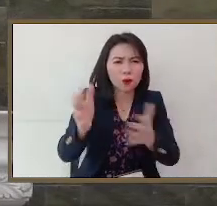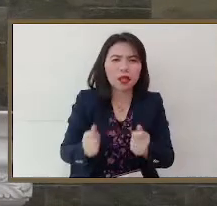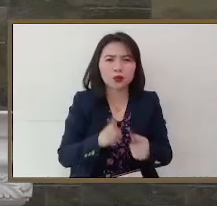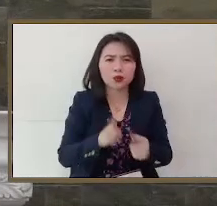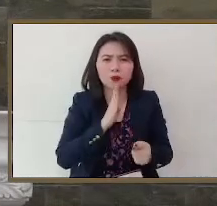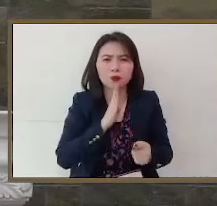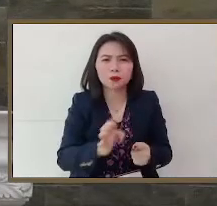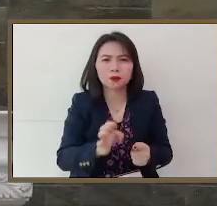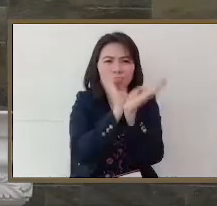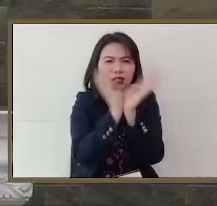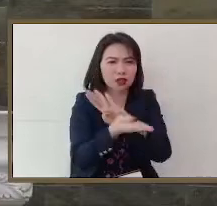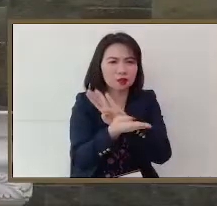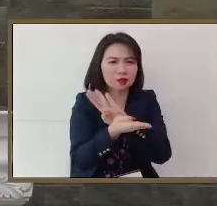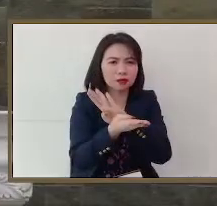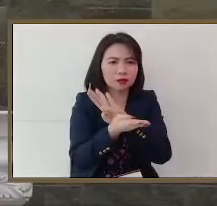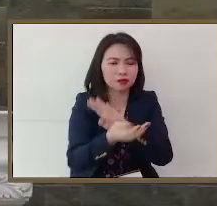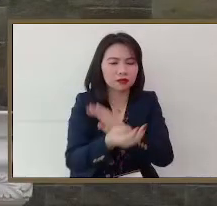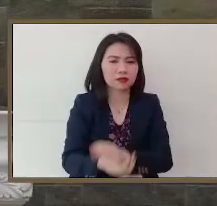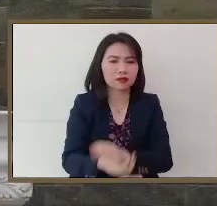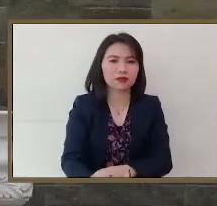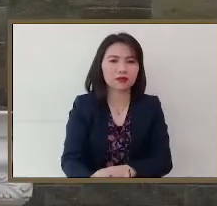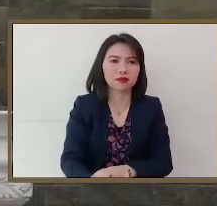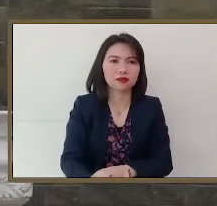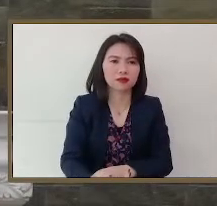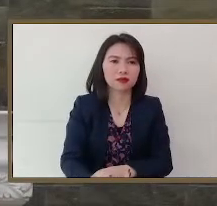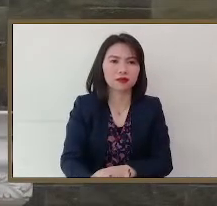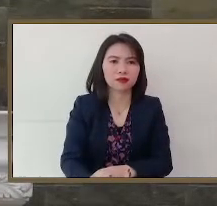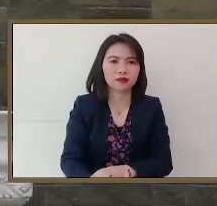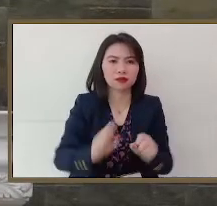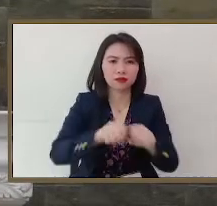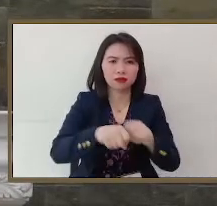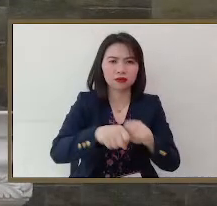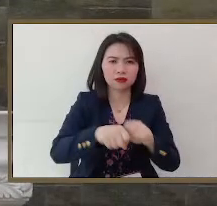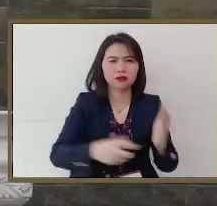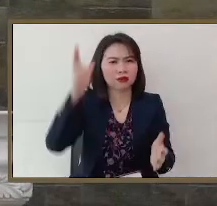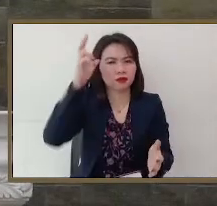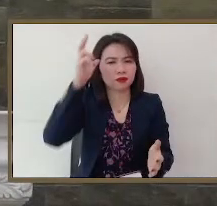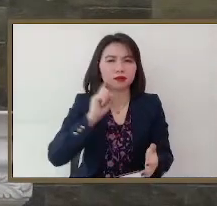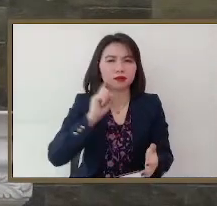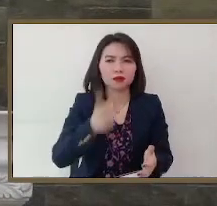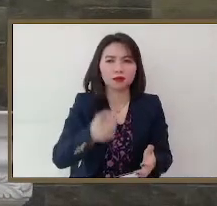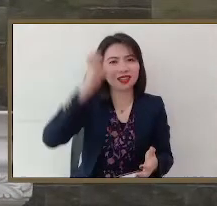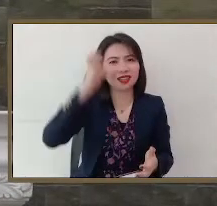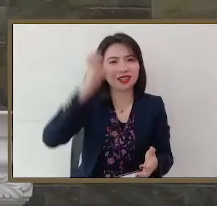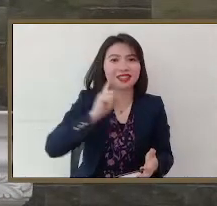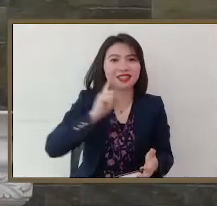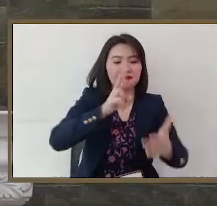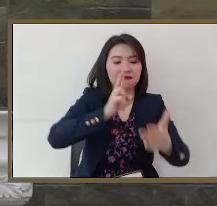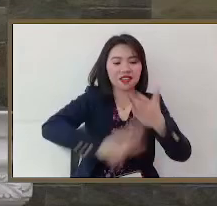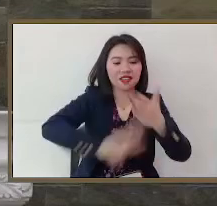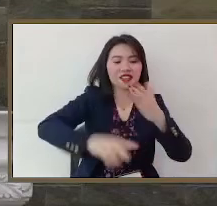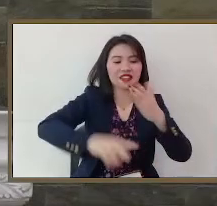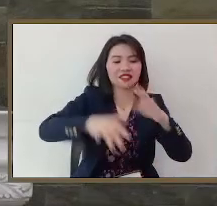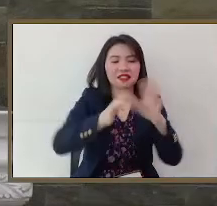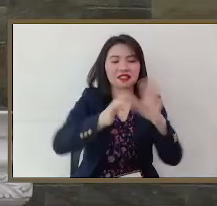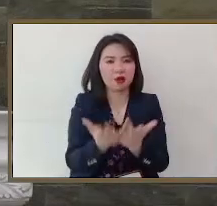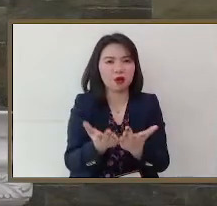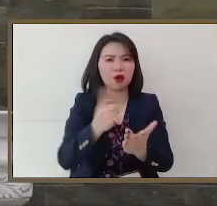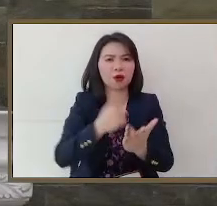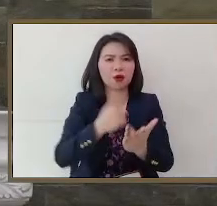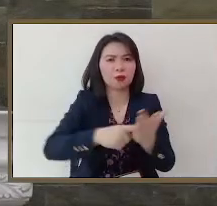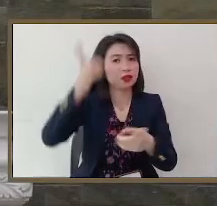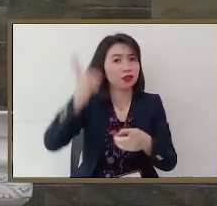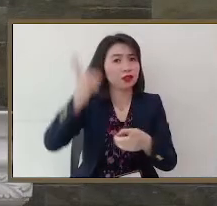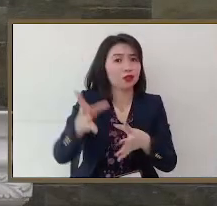you to be. Alright? So anong ginawa ng Diablo? Nag-quote po siya ng scripture. Anong ginawa niya sa scripture,